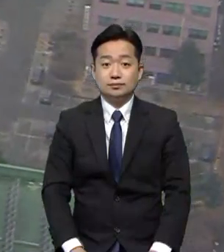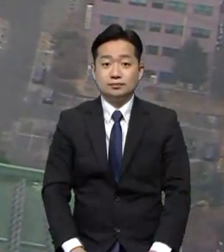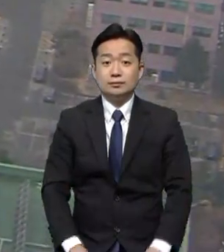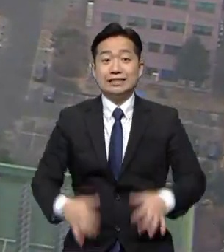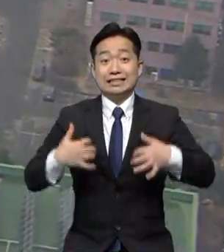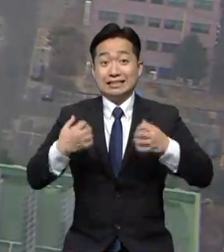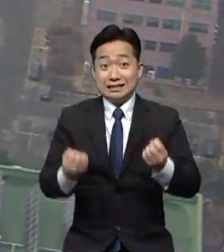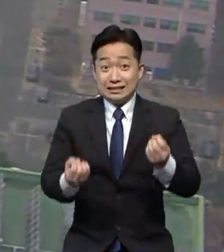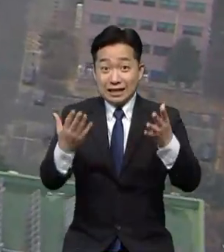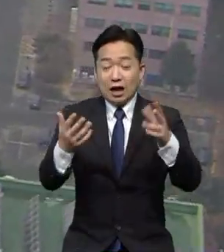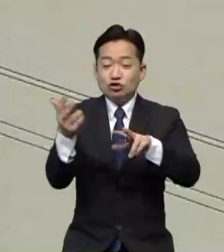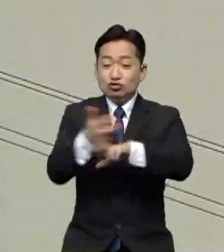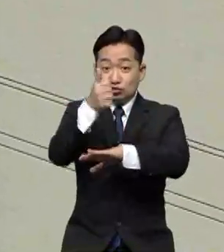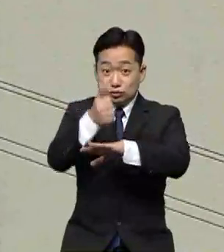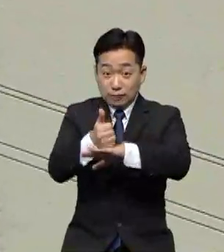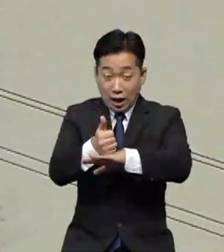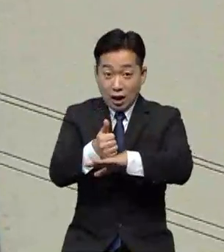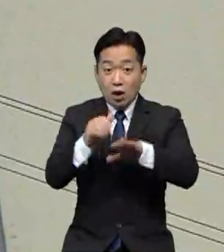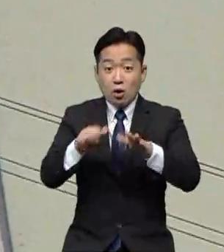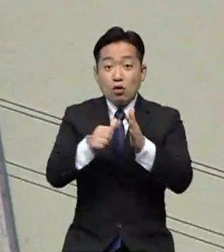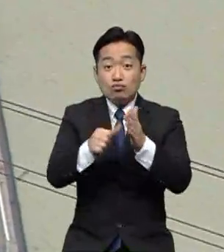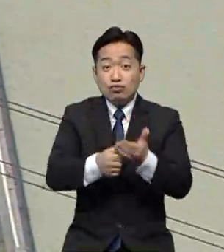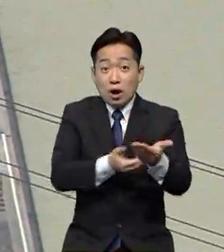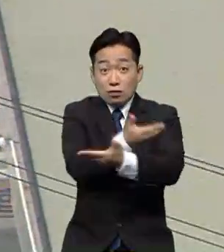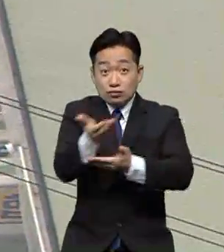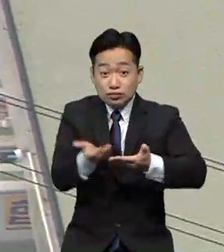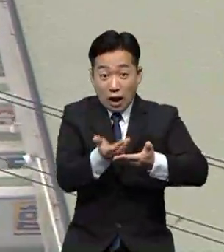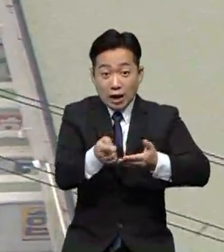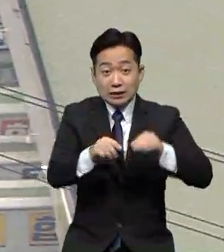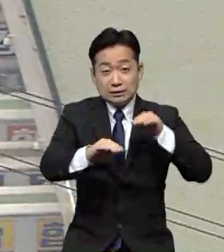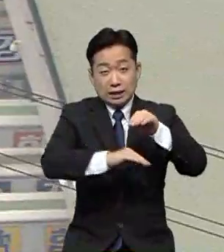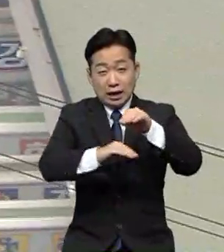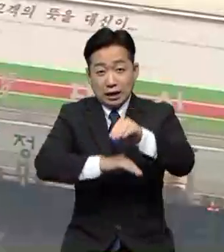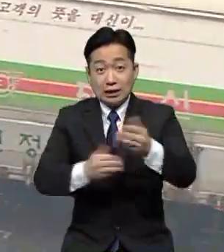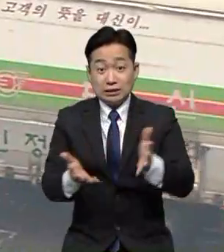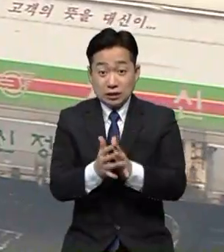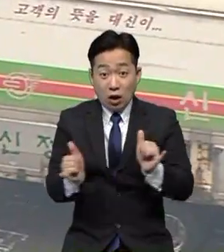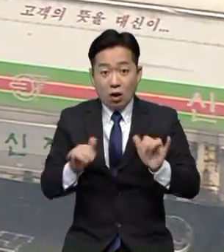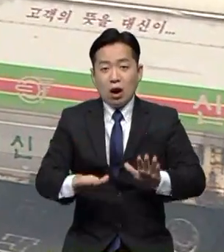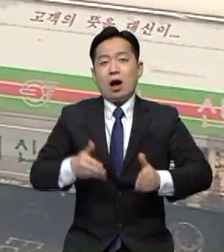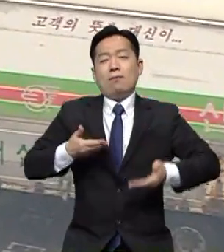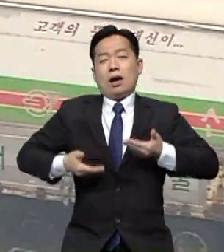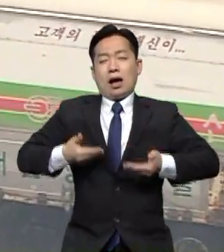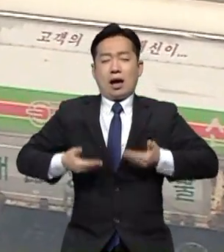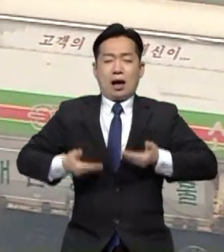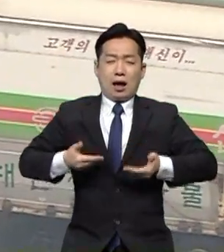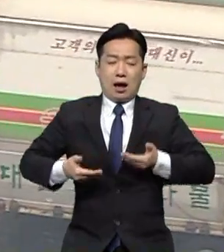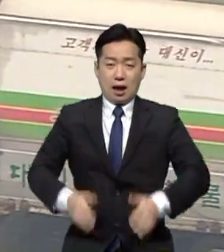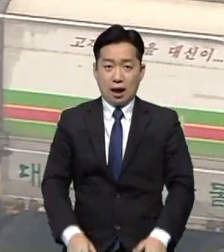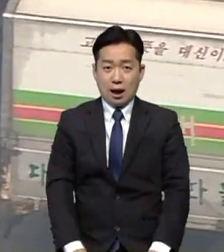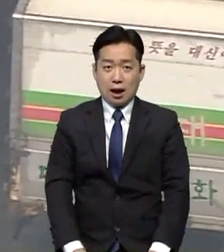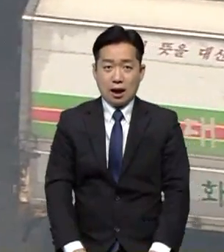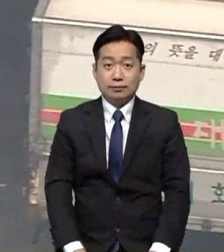명절을 앞둔 주말. 물류센터의 배송 차량과 직원들은 어느 때보다 바쁩니다.